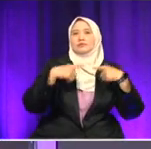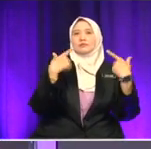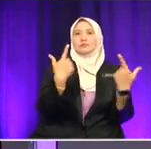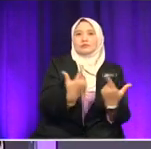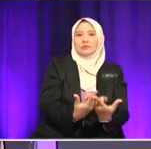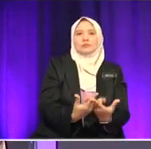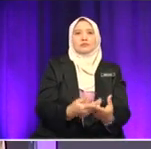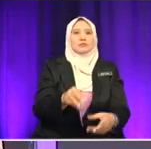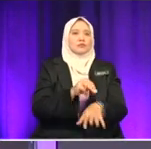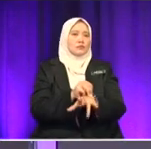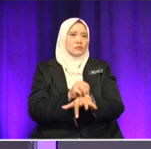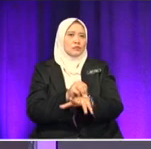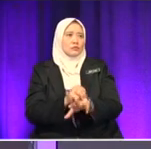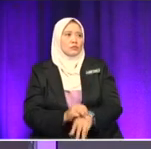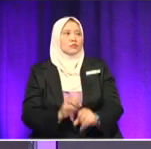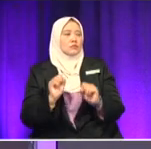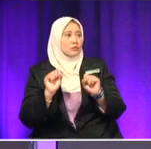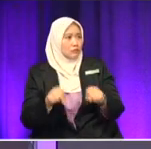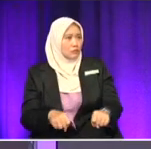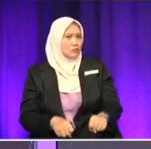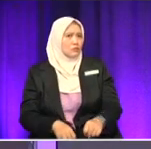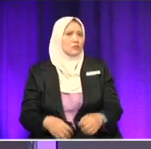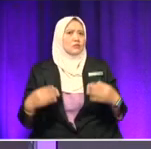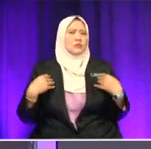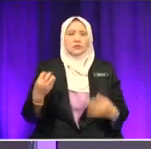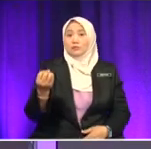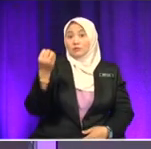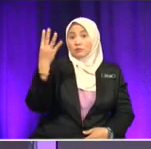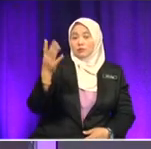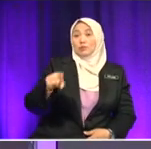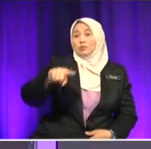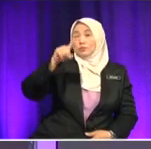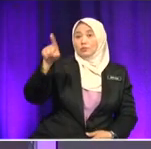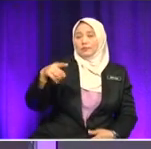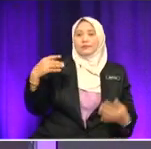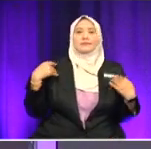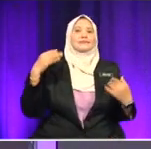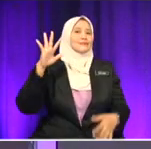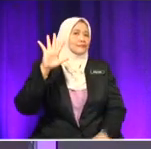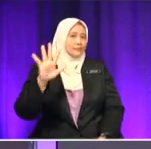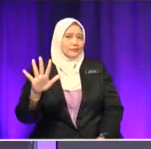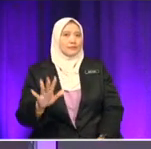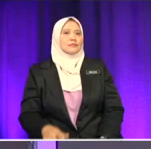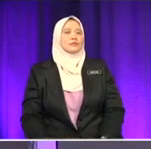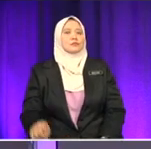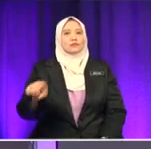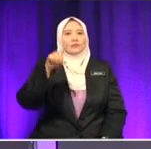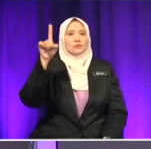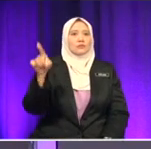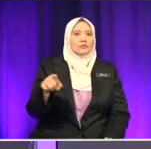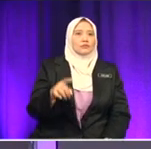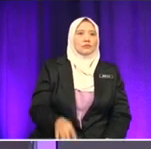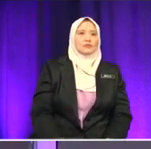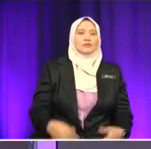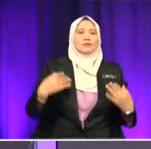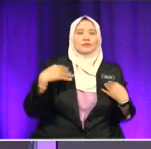mikroorganisma. Irfan, boleh cikgu minta bantuan Irfan? Dekat boleh, sini cikgu. Ada berapa bulatan Irfan? Ada lima. Ada lima, maksudnya kita ada lima